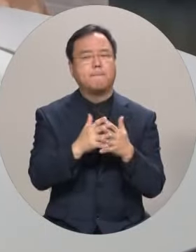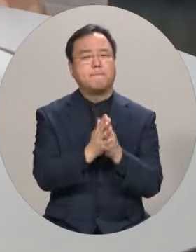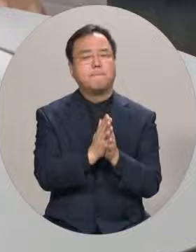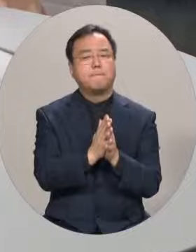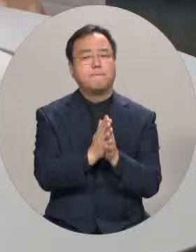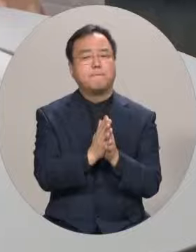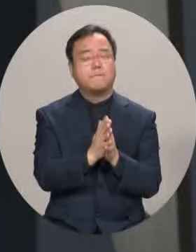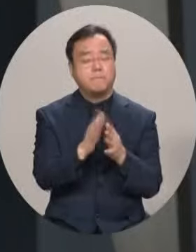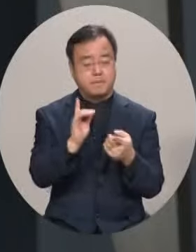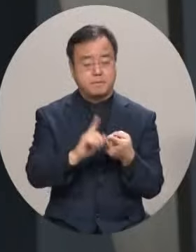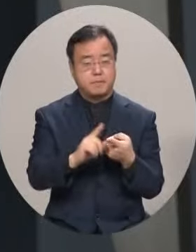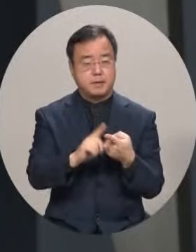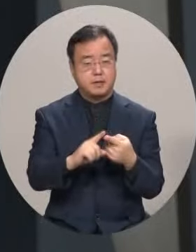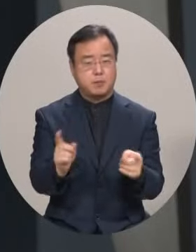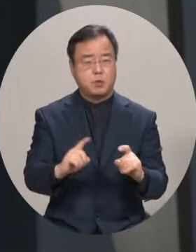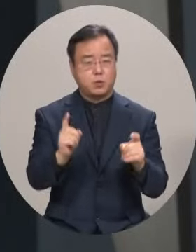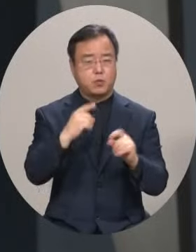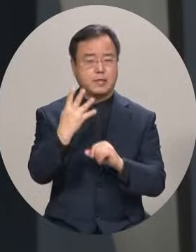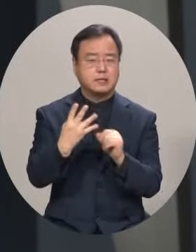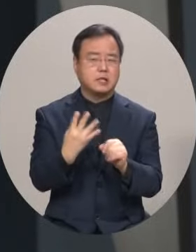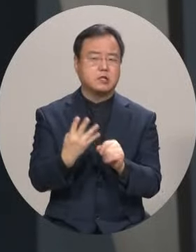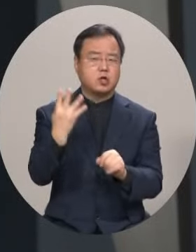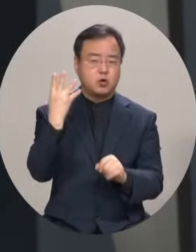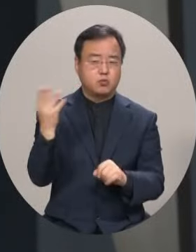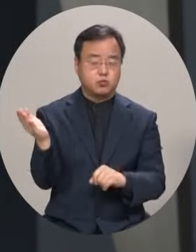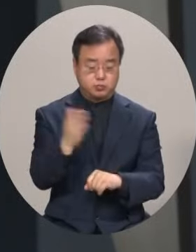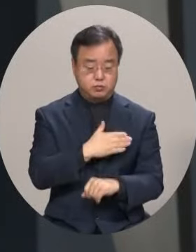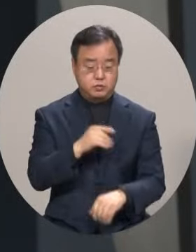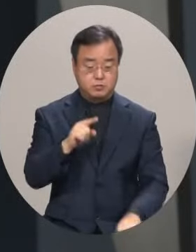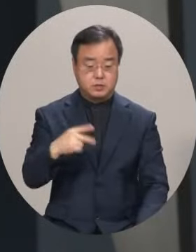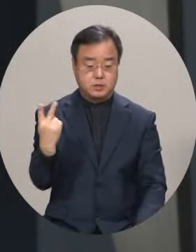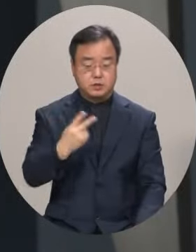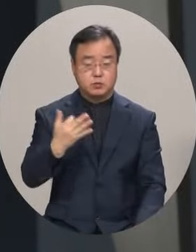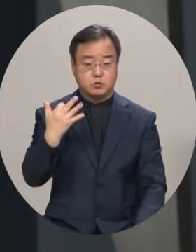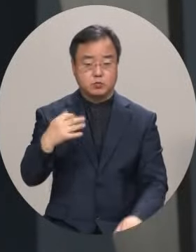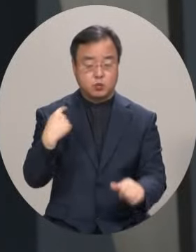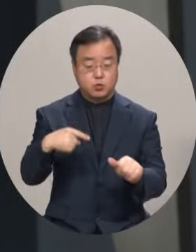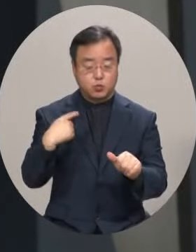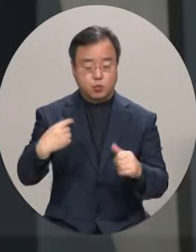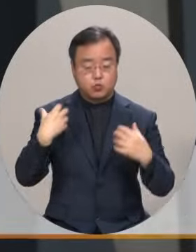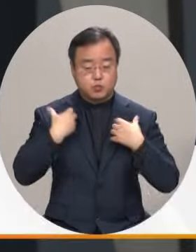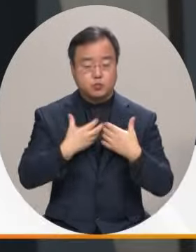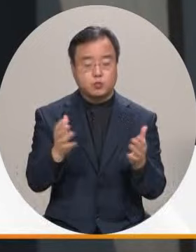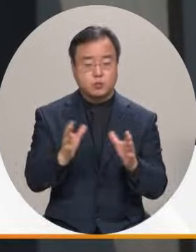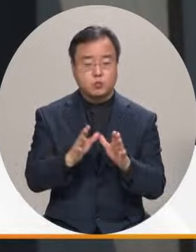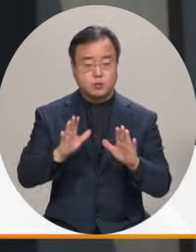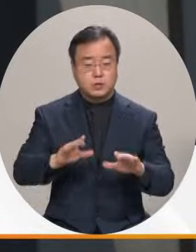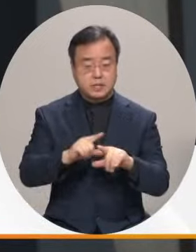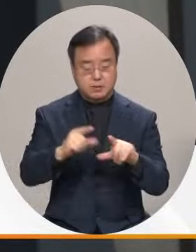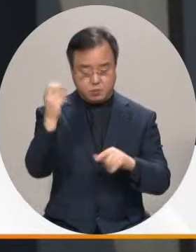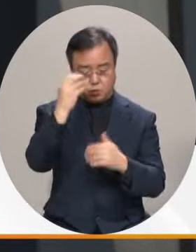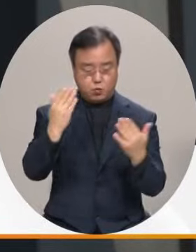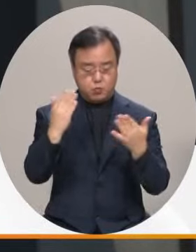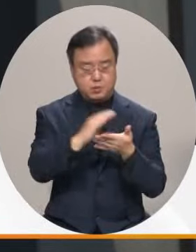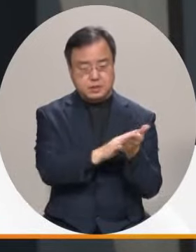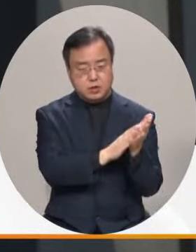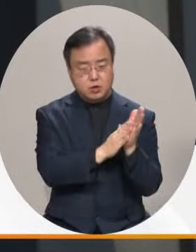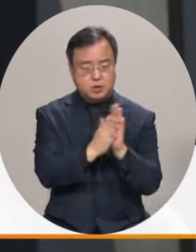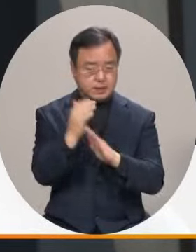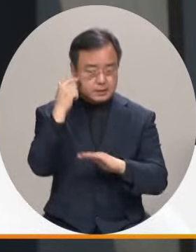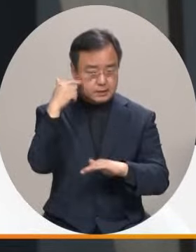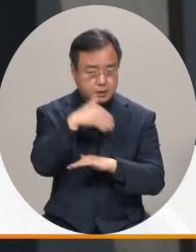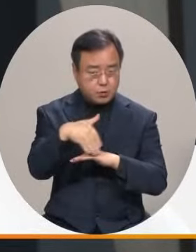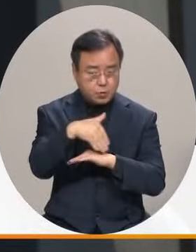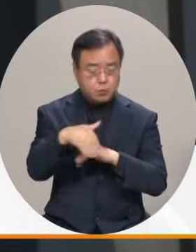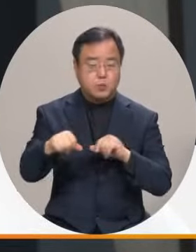거슬러 올라갑니다 지난 2019년 당시 교육부는 자사고 등을 일반고로 전환하는 방안을 추진했는데